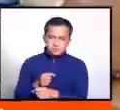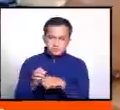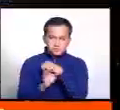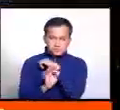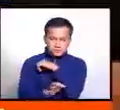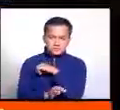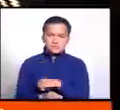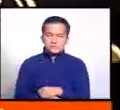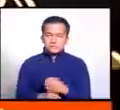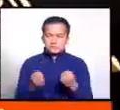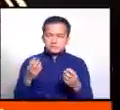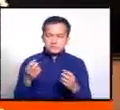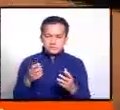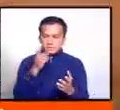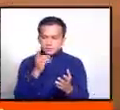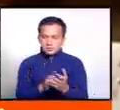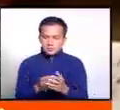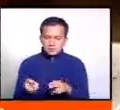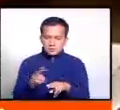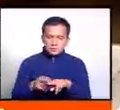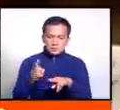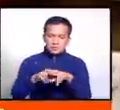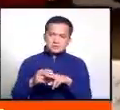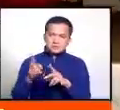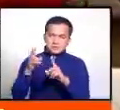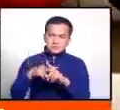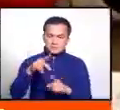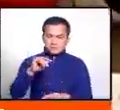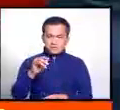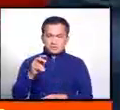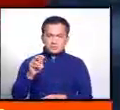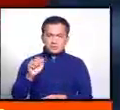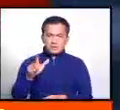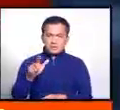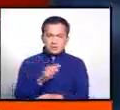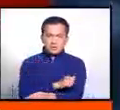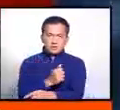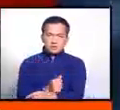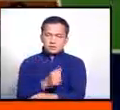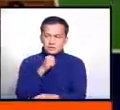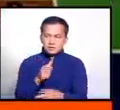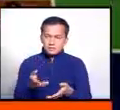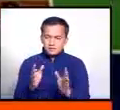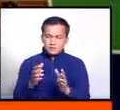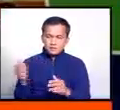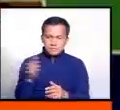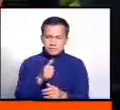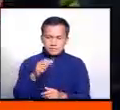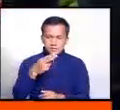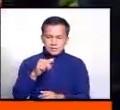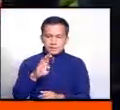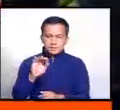prangkisa. Sari-saring dokumento ang nadadagdag para sa aplikasyon ng Provisional Authority. At hindi pinapayagang bumiyahe ang mga